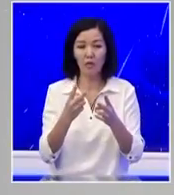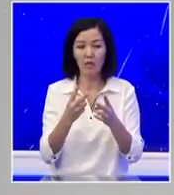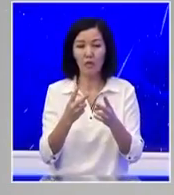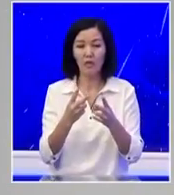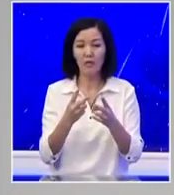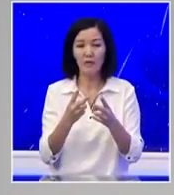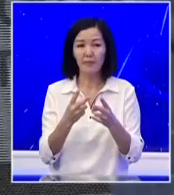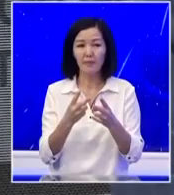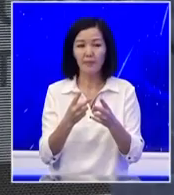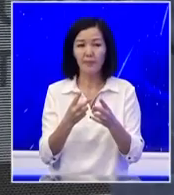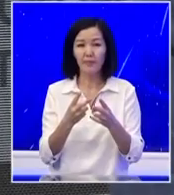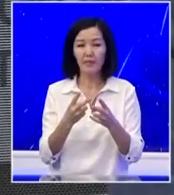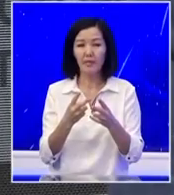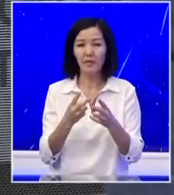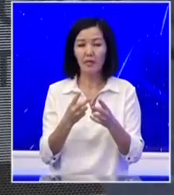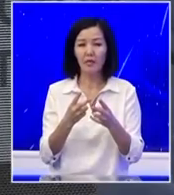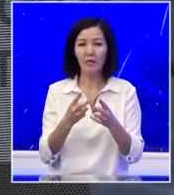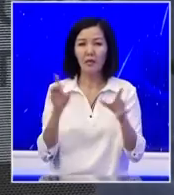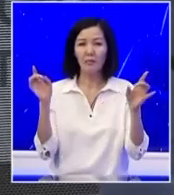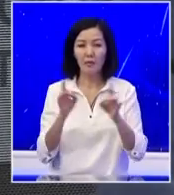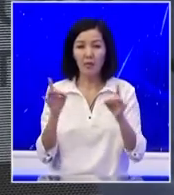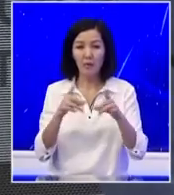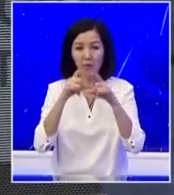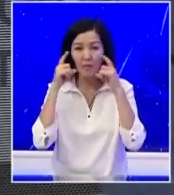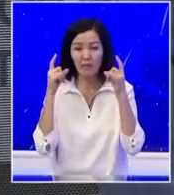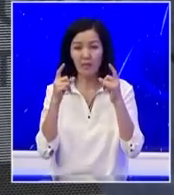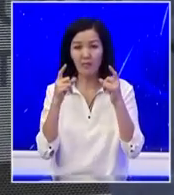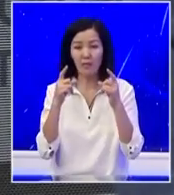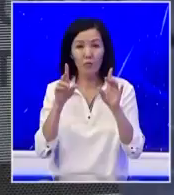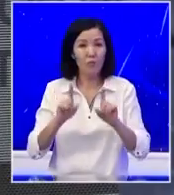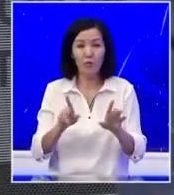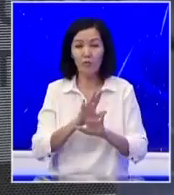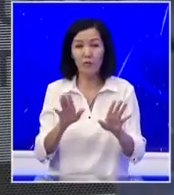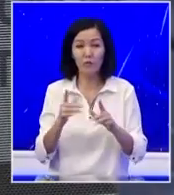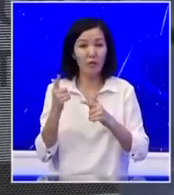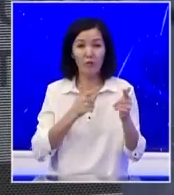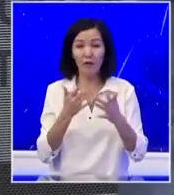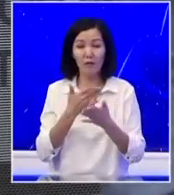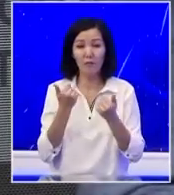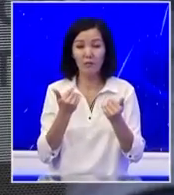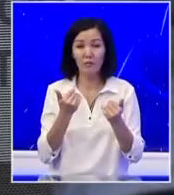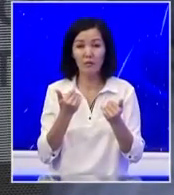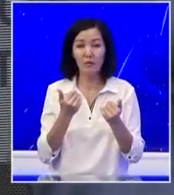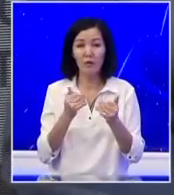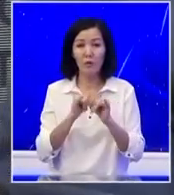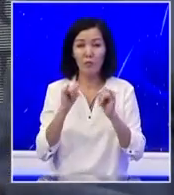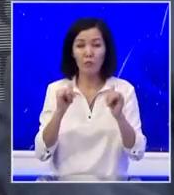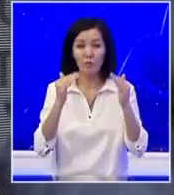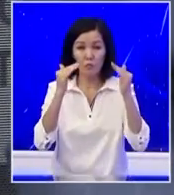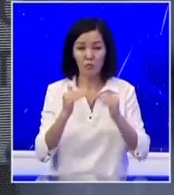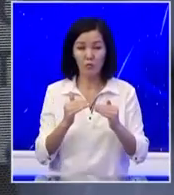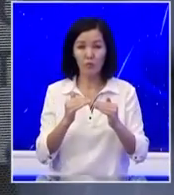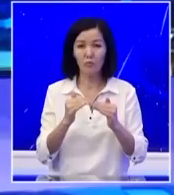асқана, мейрамханаларда маскамен отырмайсыз ғой, тамақ ішкене. Тор оған біз дайын емеспіз, кішкене мына өсу қарқын түссін.